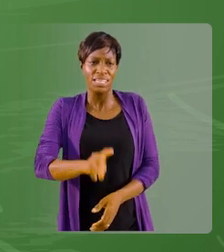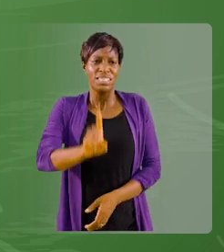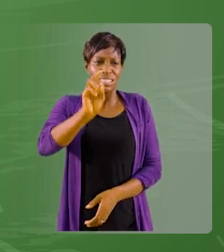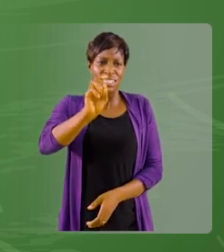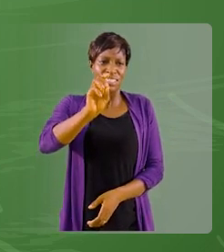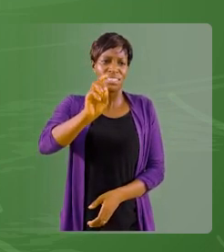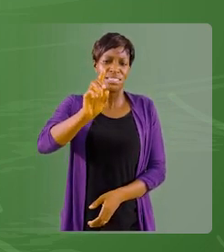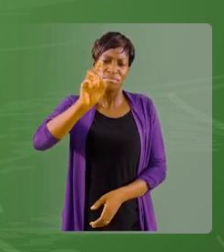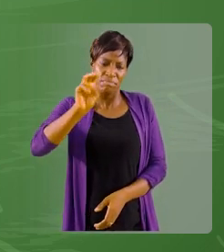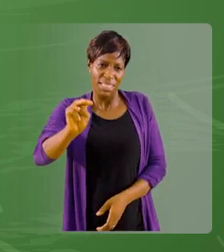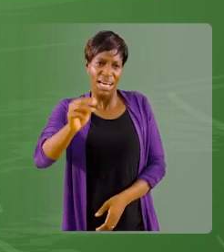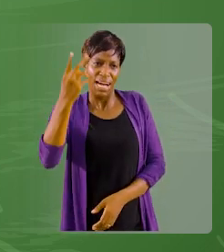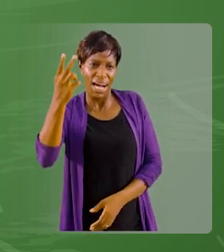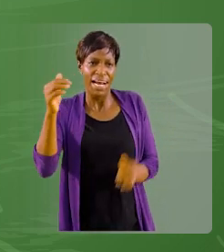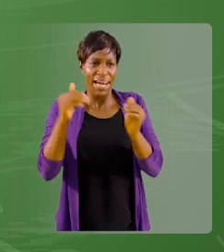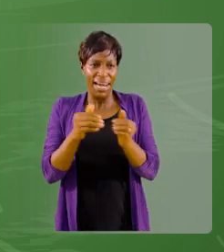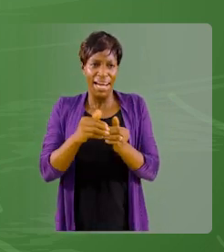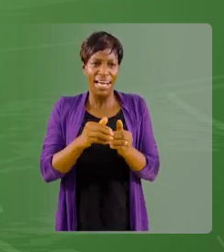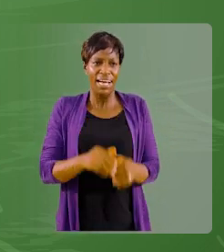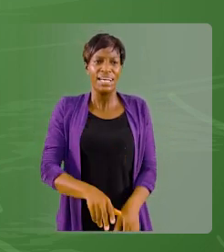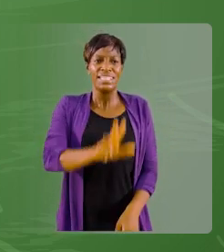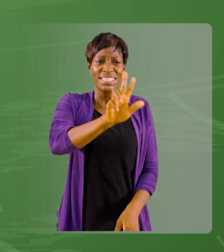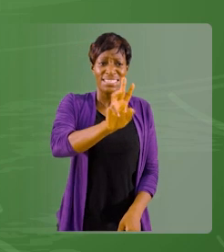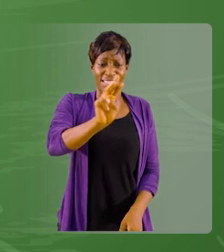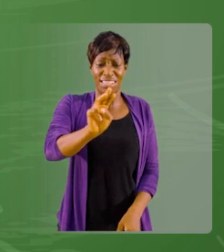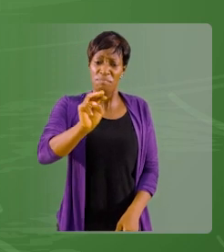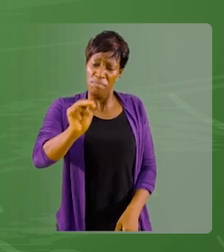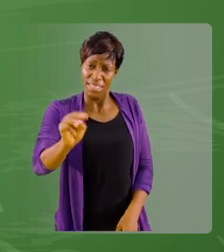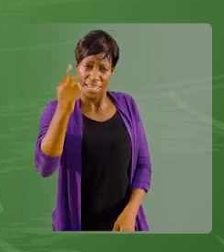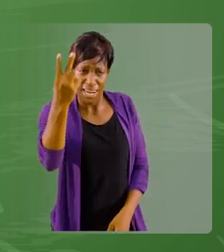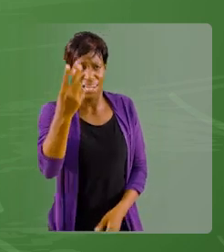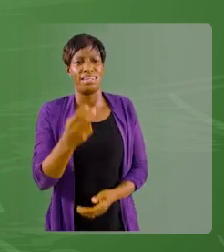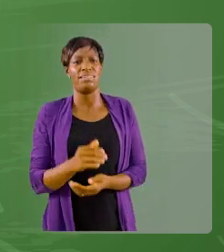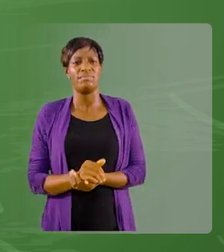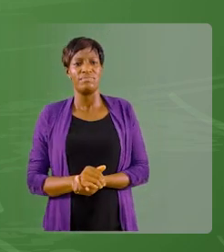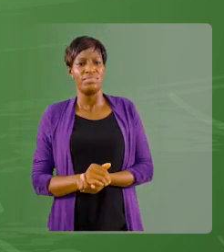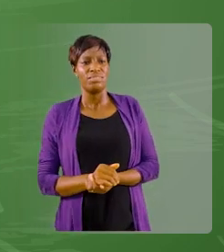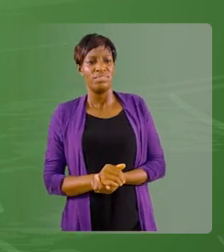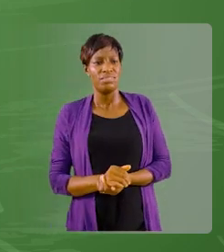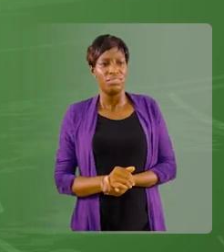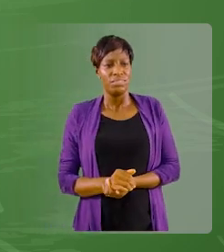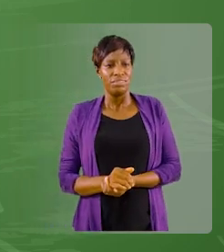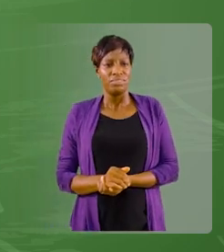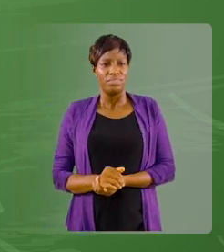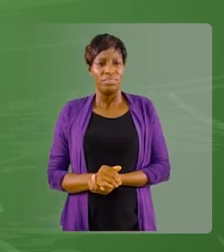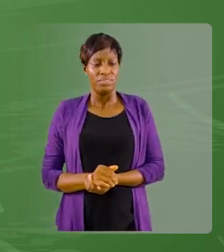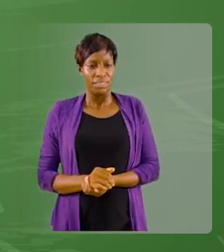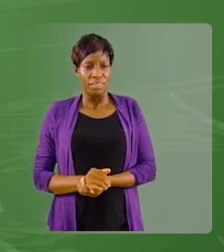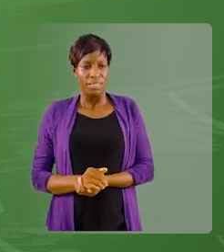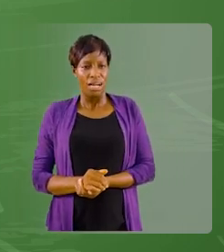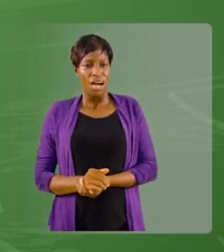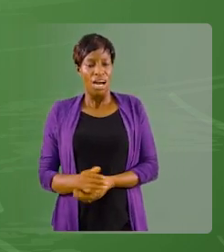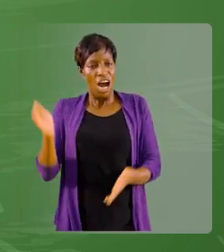36 mètres carré. Ça va? Bien, nous continuons. 2 km carrés.